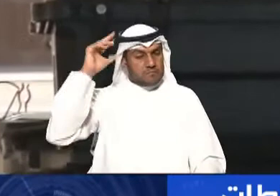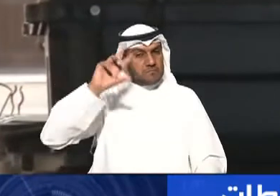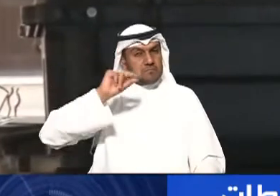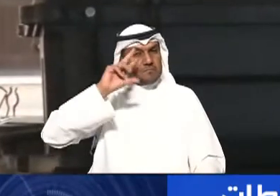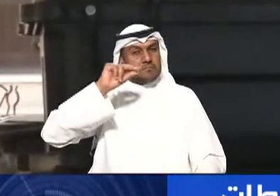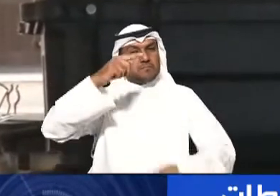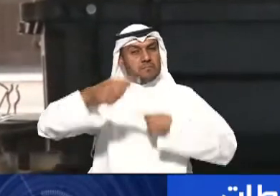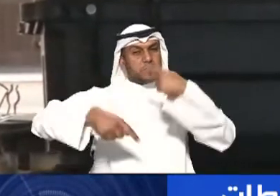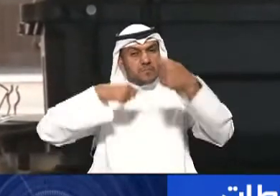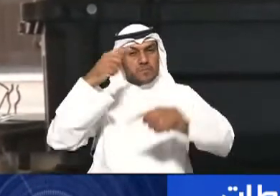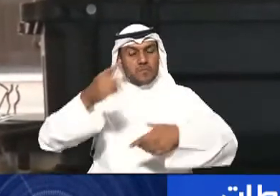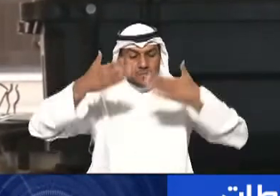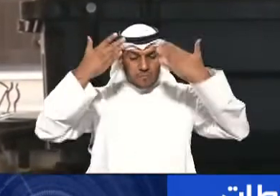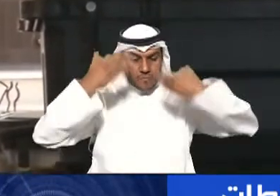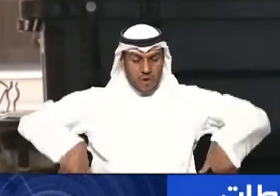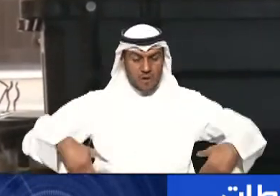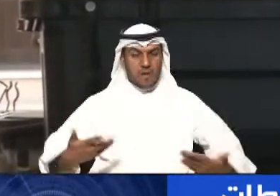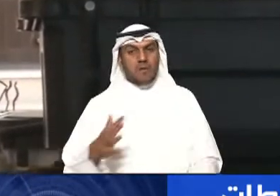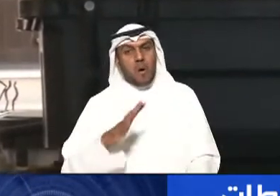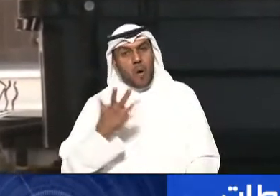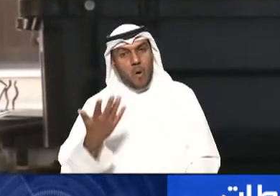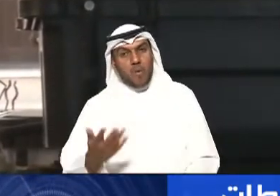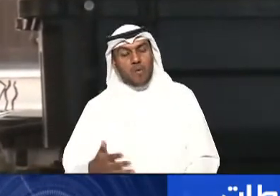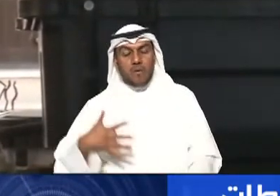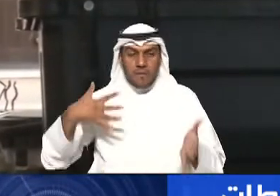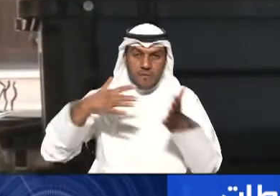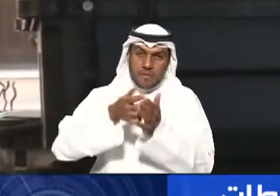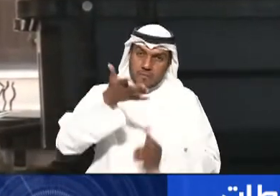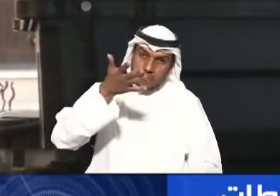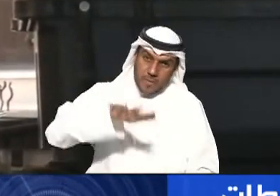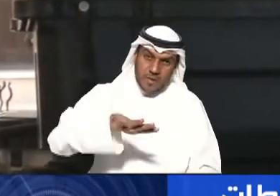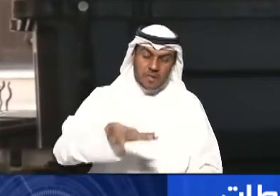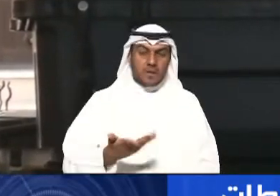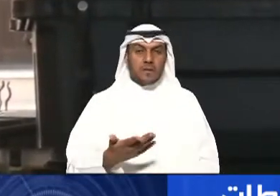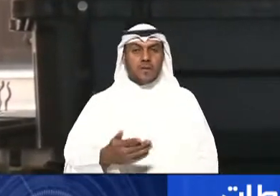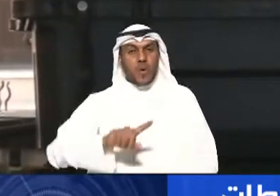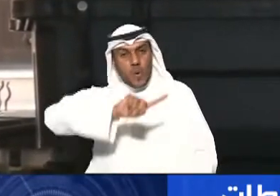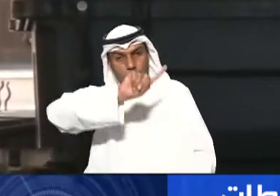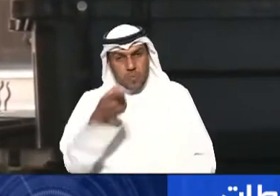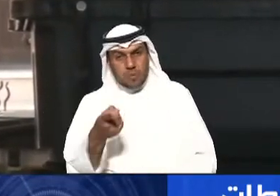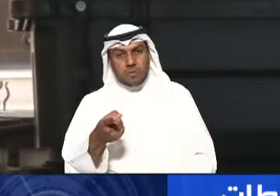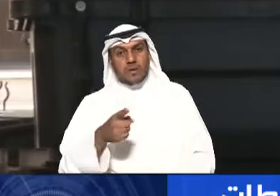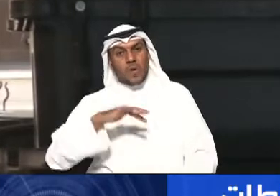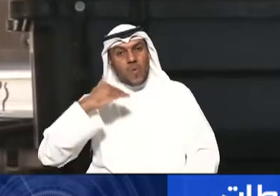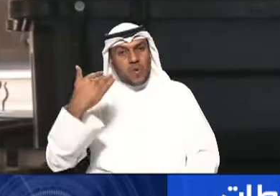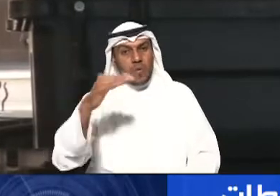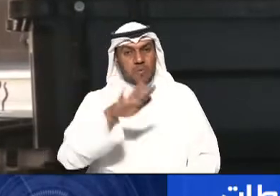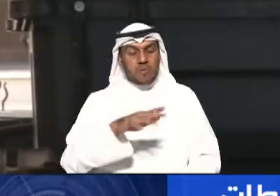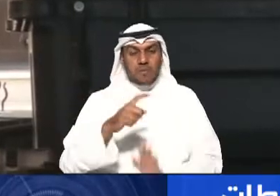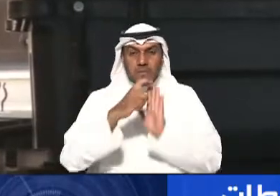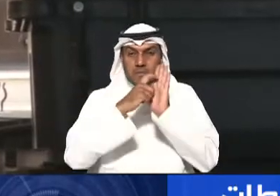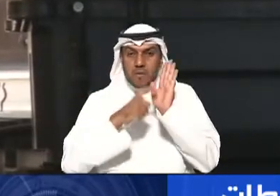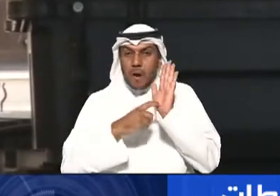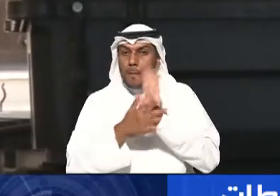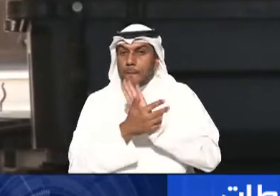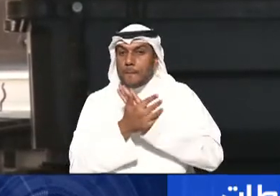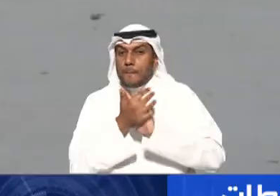حدوث إعاقة أو الوفاة نتيجة الاستهتار والسرعة وعدم اتباع إجراءات الأمن